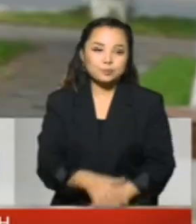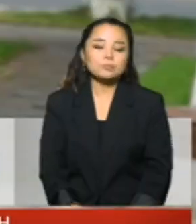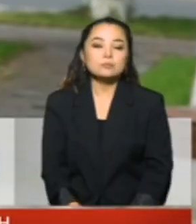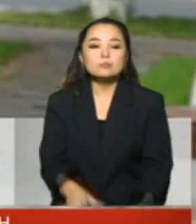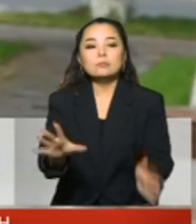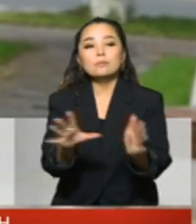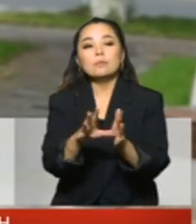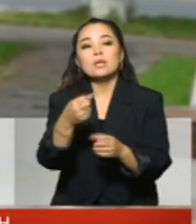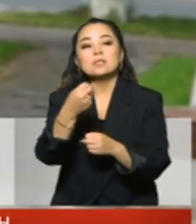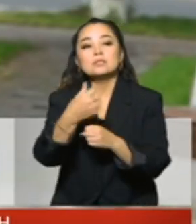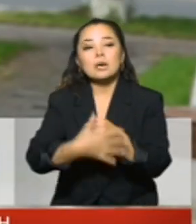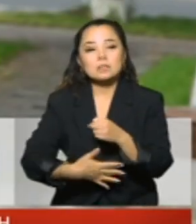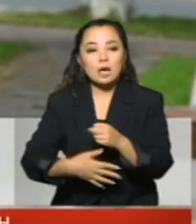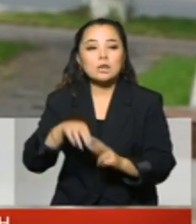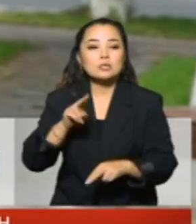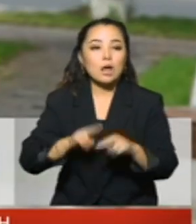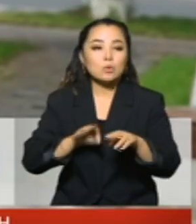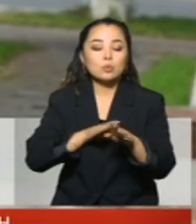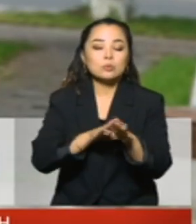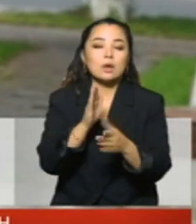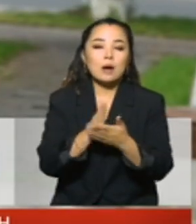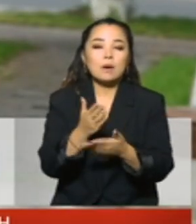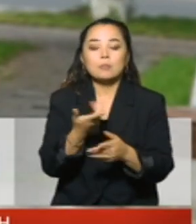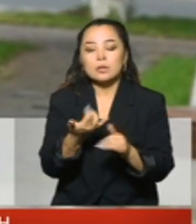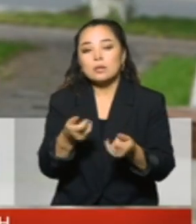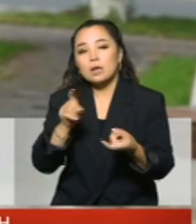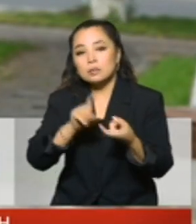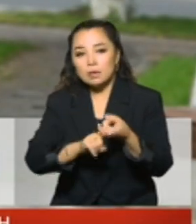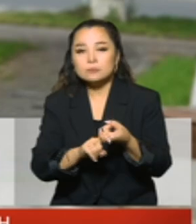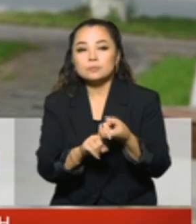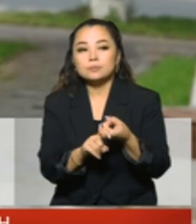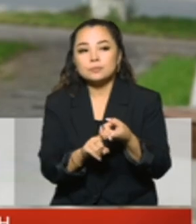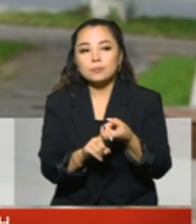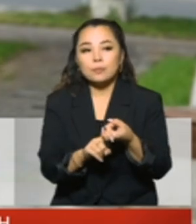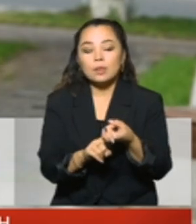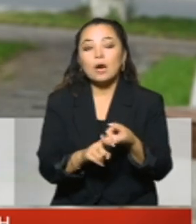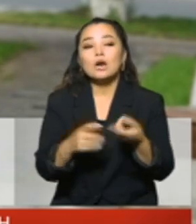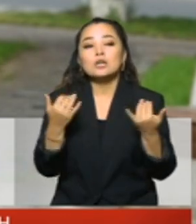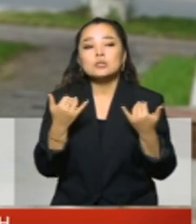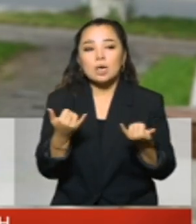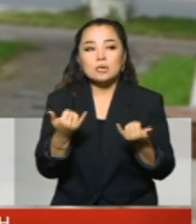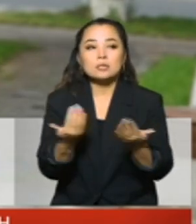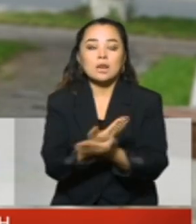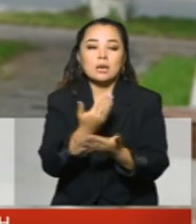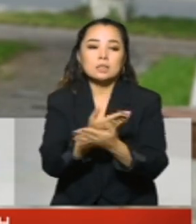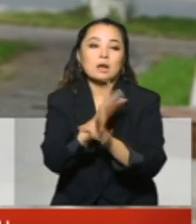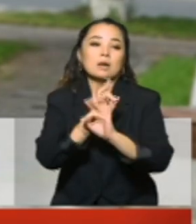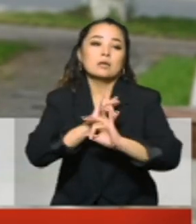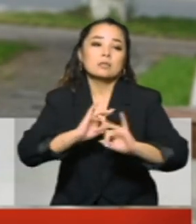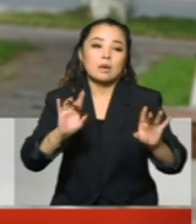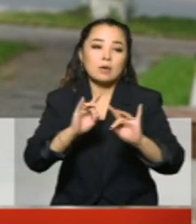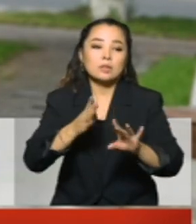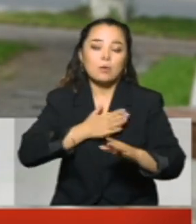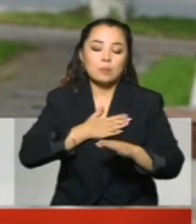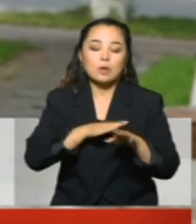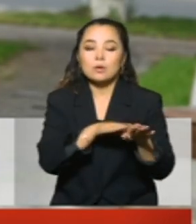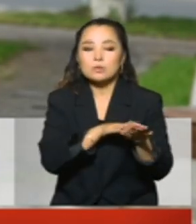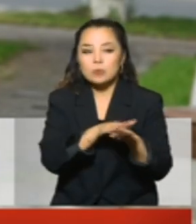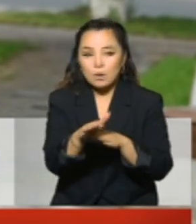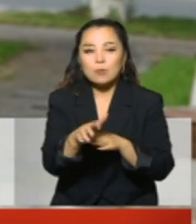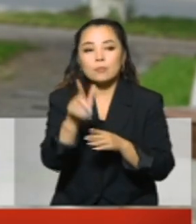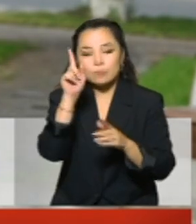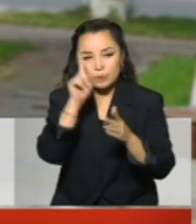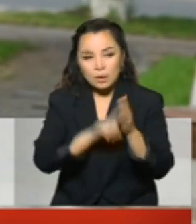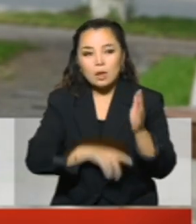жұртшылық. Атом электр станциясын салу барысындағы жаңағы әңгімелерге мен тұтастай